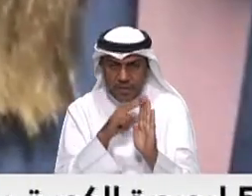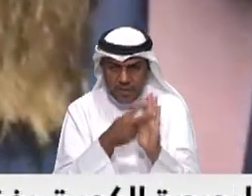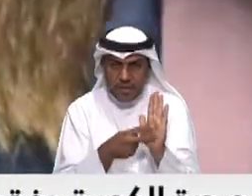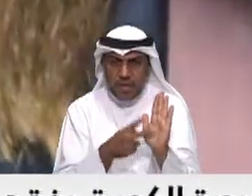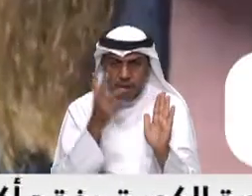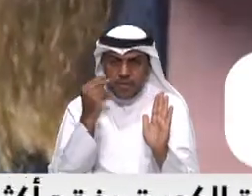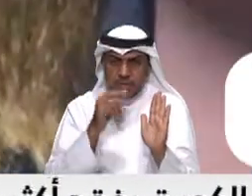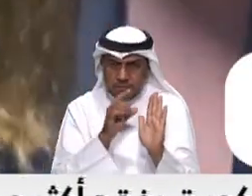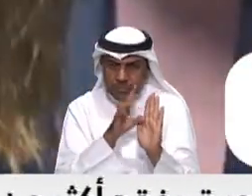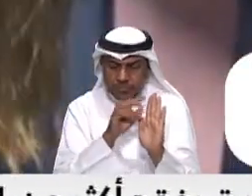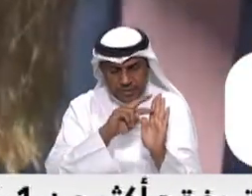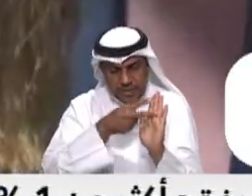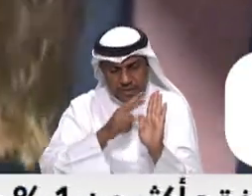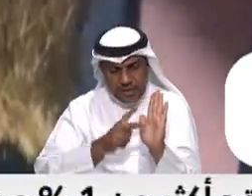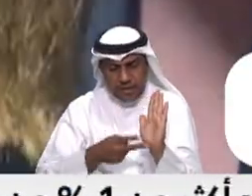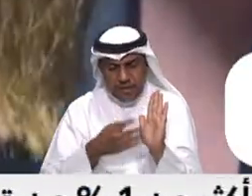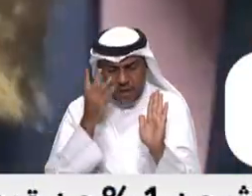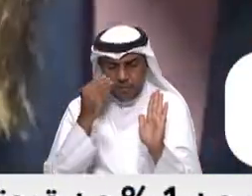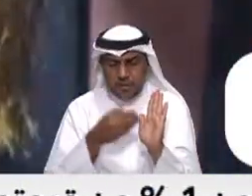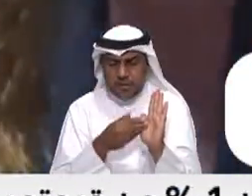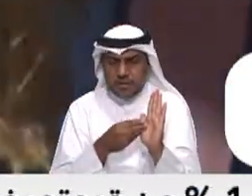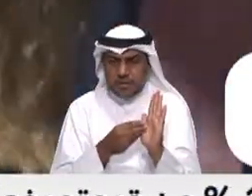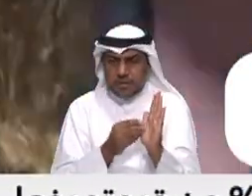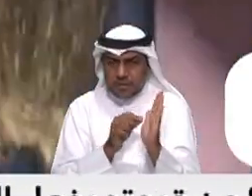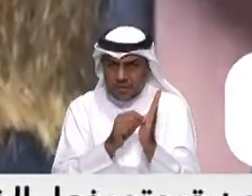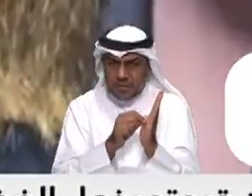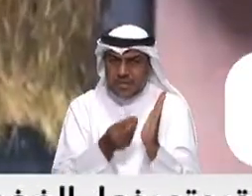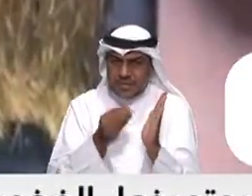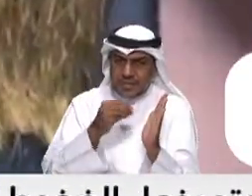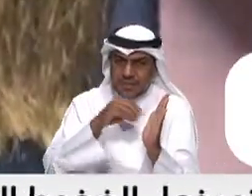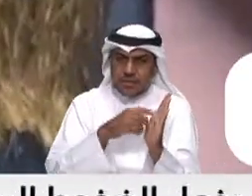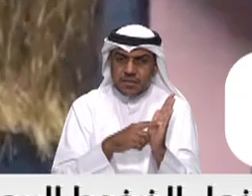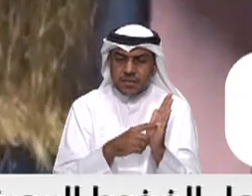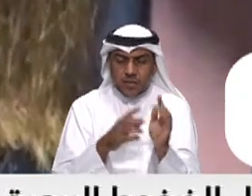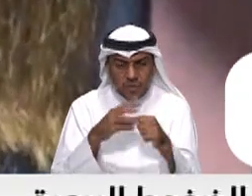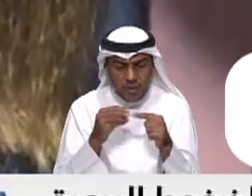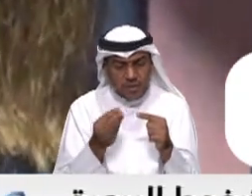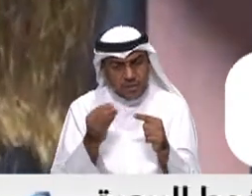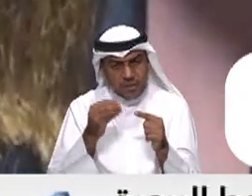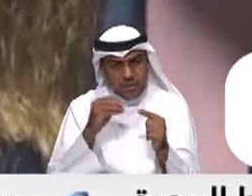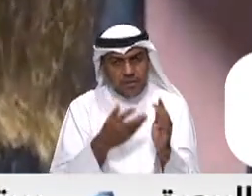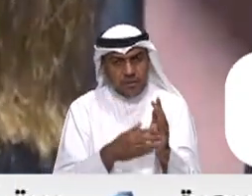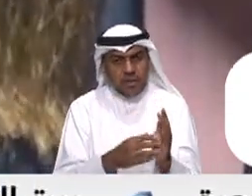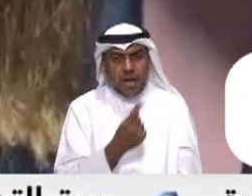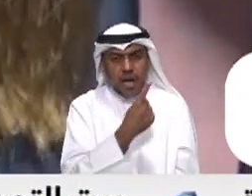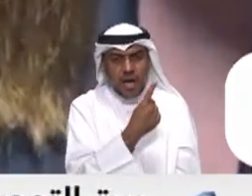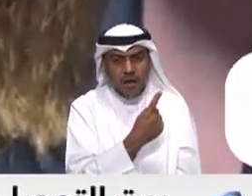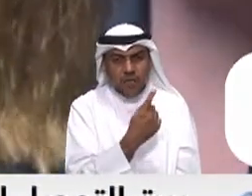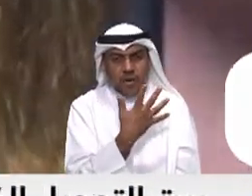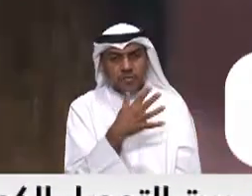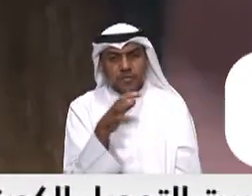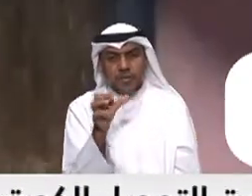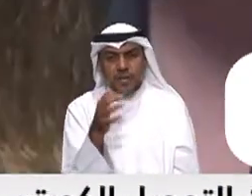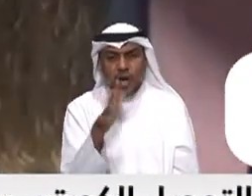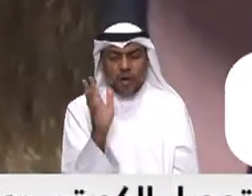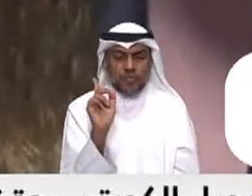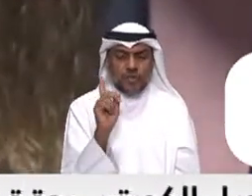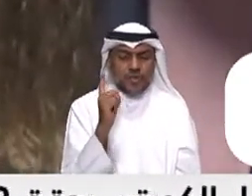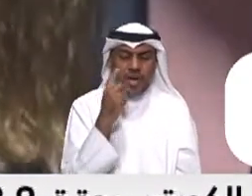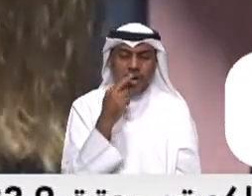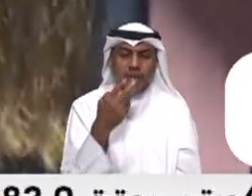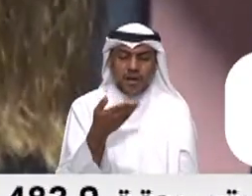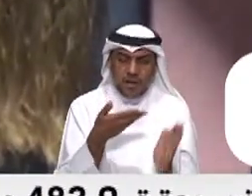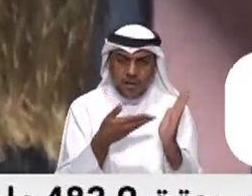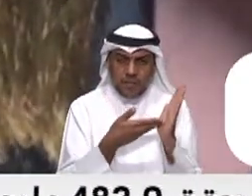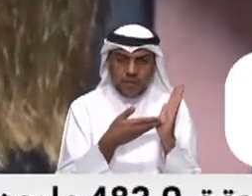القرار 1701، وبعض التعديلات تعني أن ينفذ القرار 1559 الذي هو مندرج